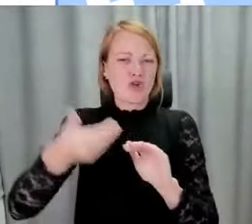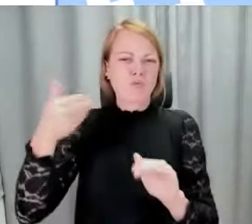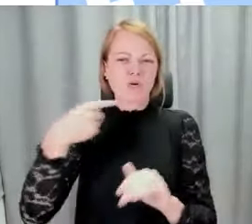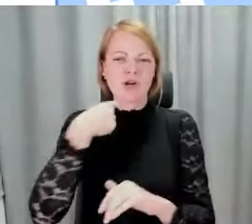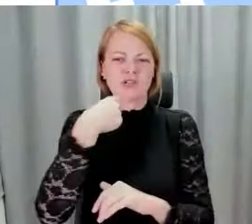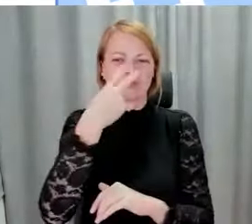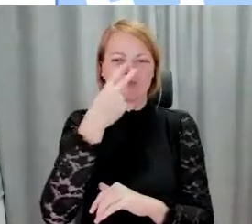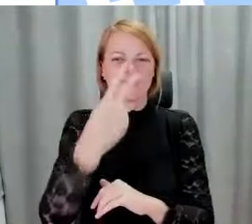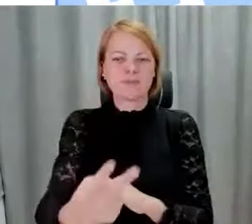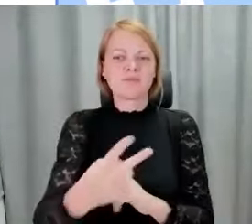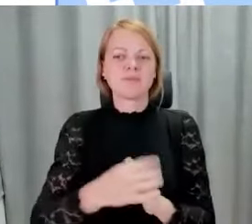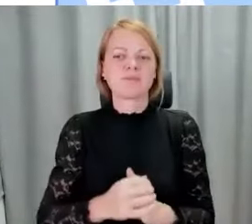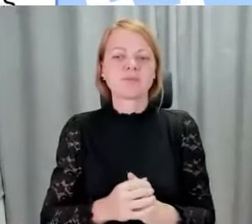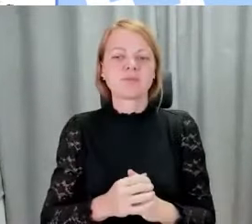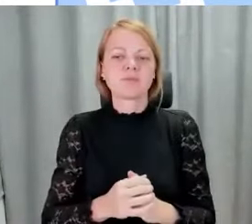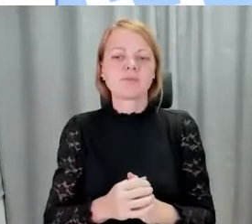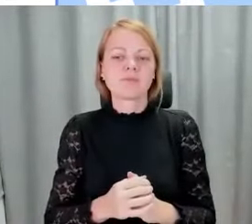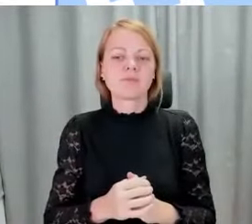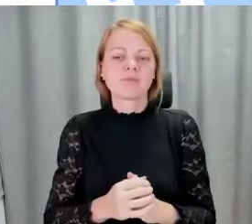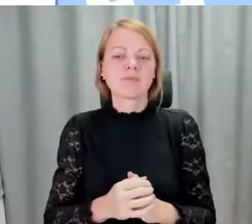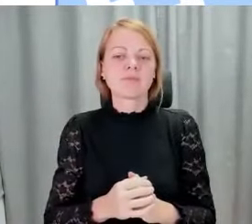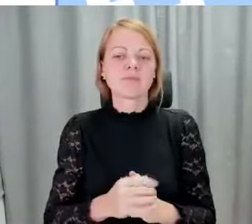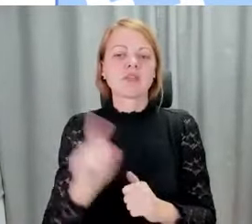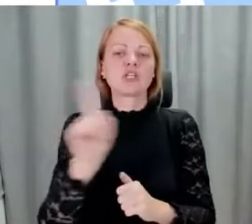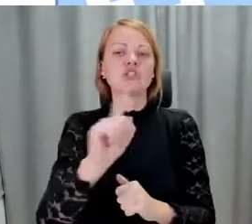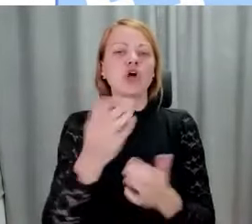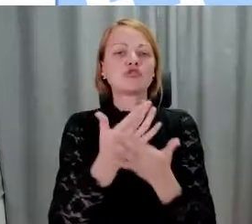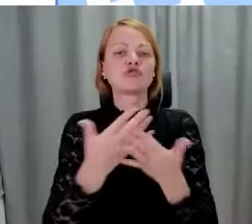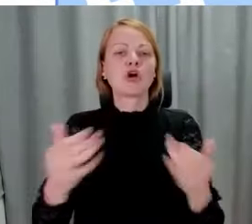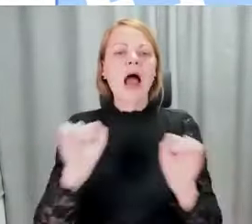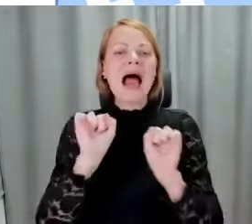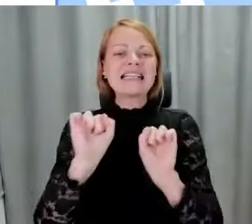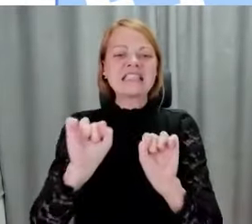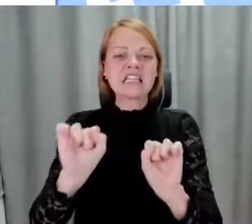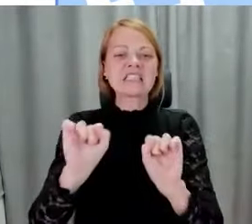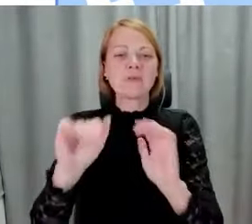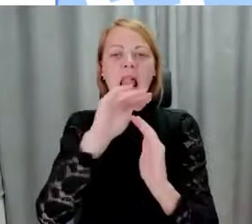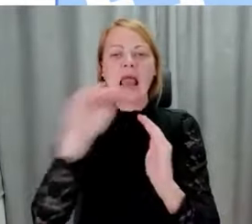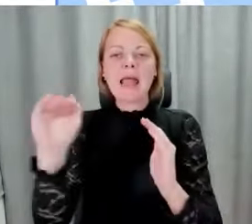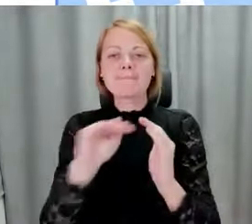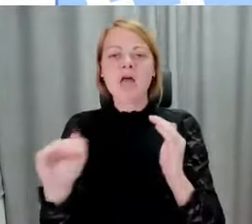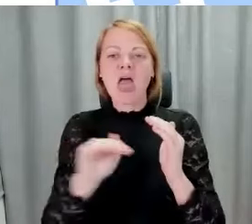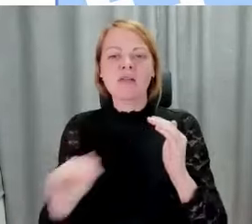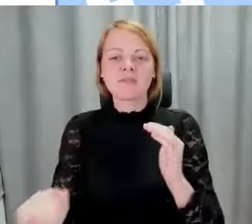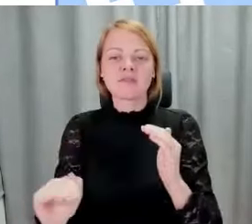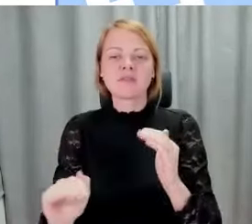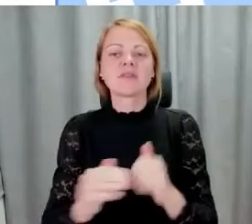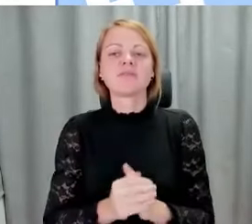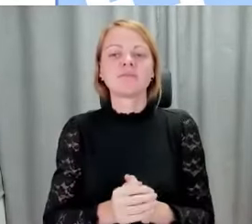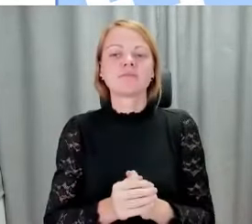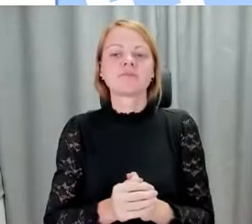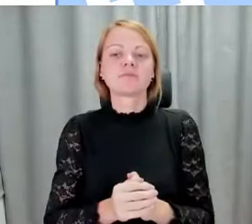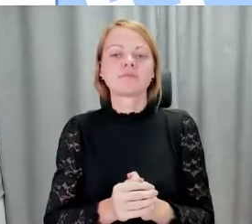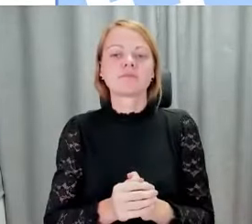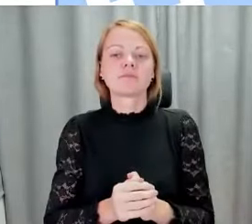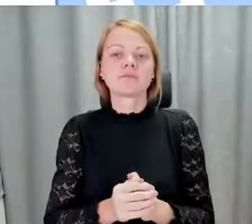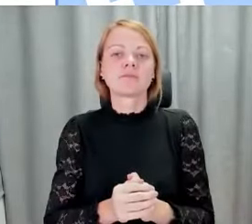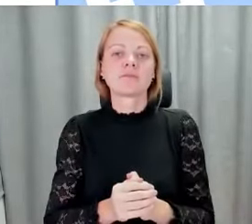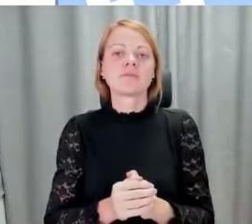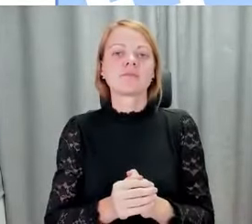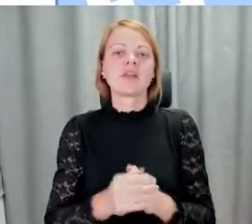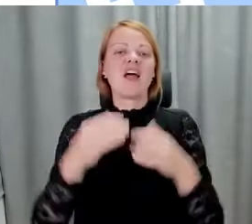skatījāties, tā ir dažāda aizsardzības līmeņa. Līdz to, ja mēs pirmajā runājām par kaut kādu kritisko infrastruktūras objektu līmeni, kas ir